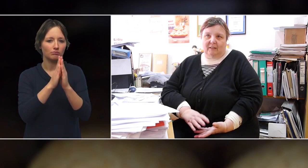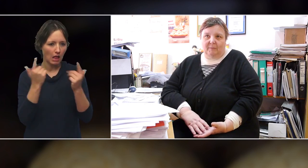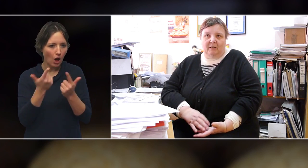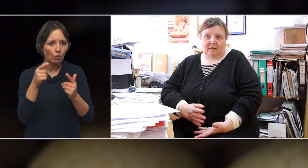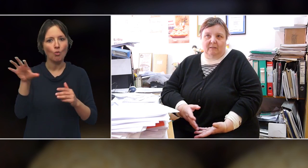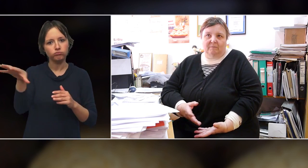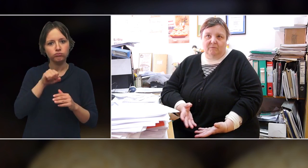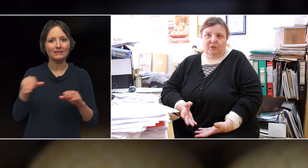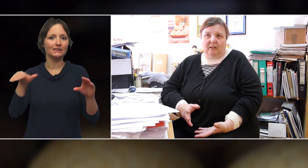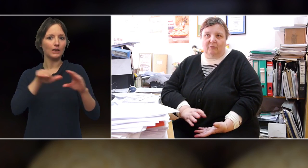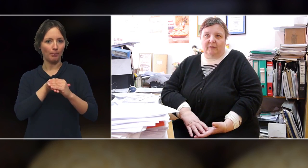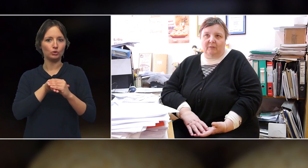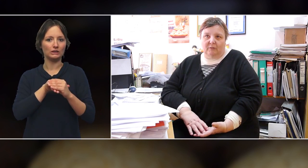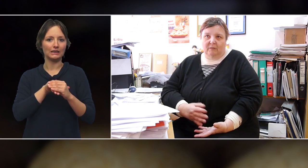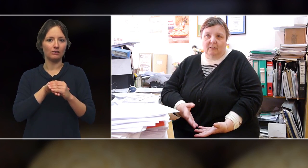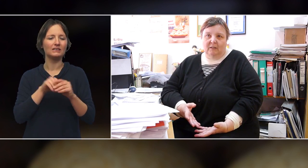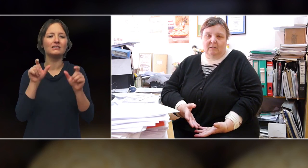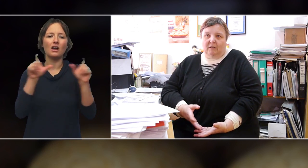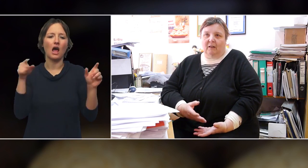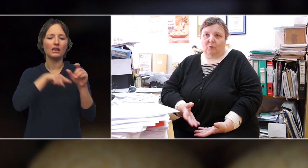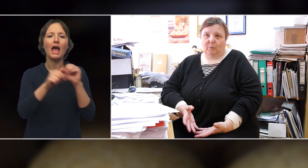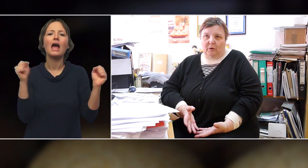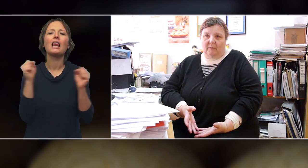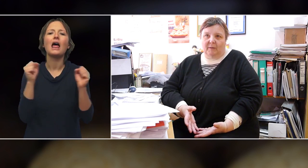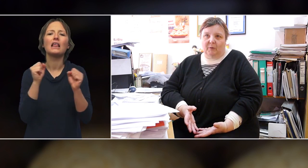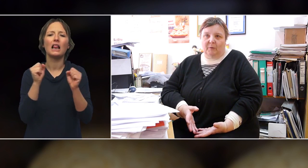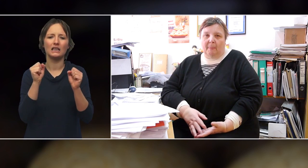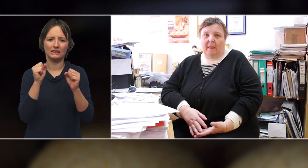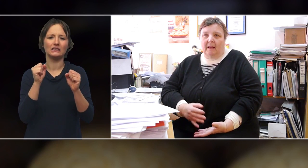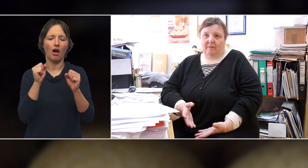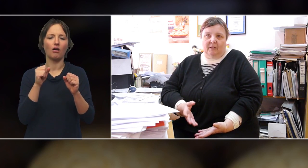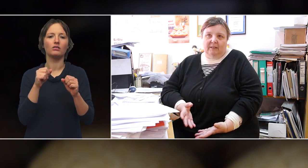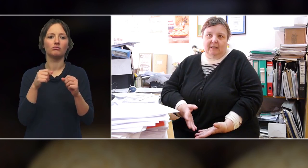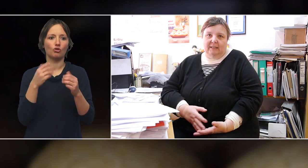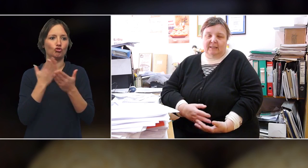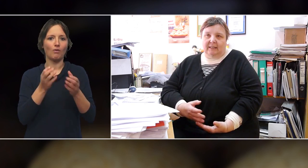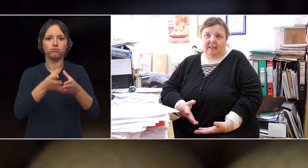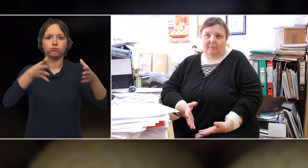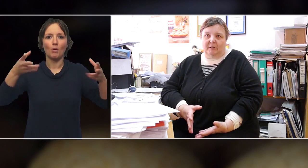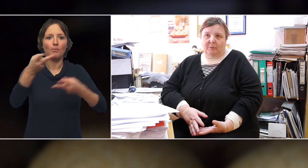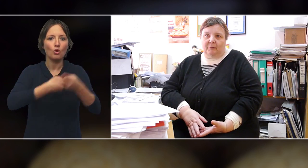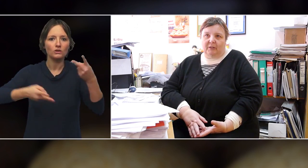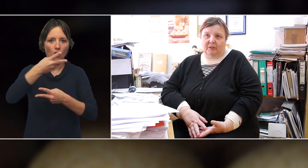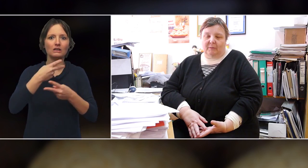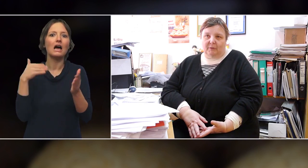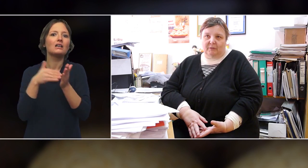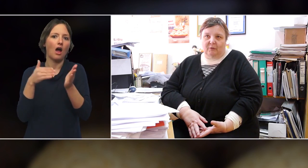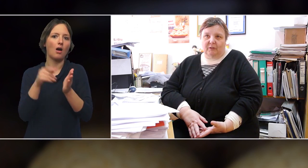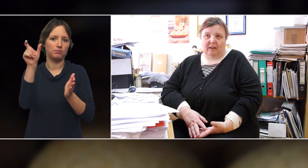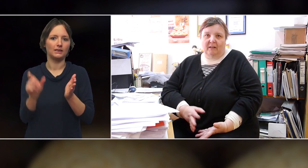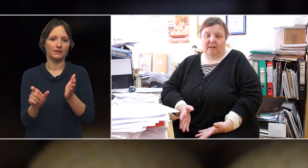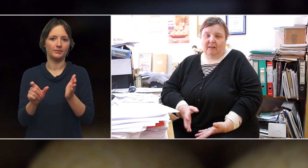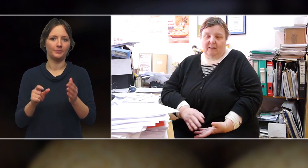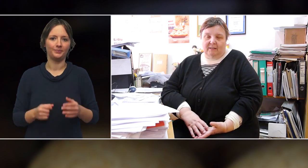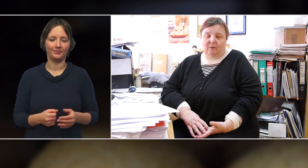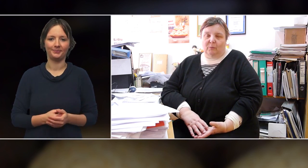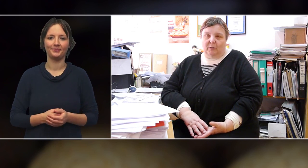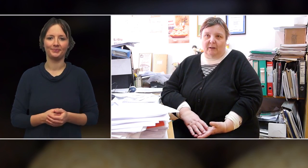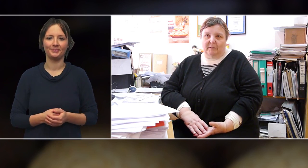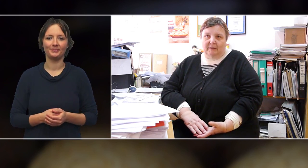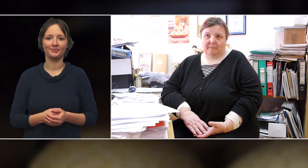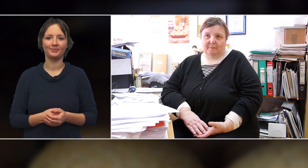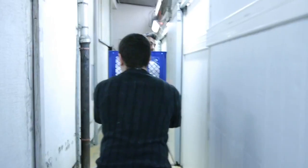direktorja, da bi ga še lahko vedno ga lahko uporabimo in v hladilnici, ker je pač povečana proizvodnja, je